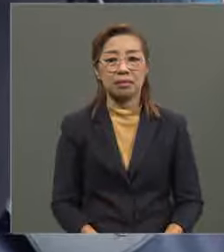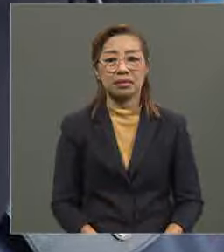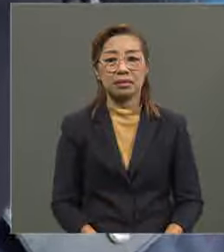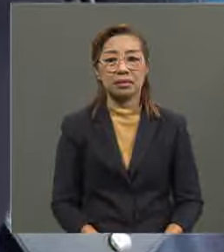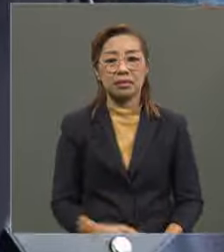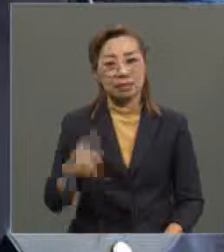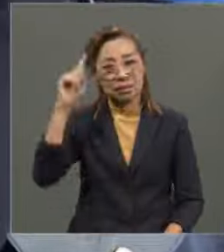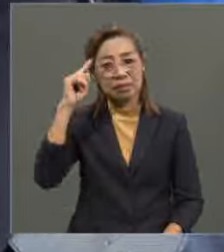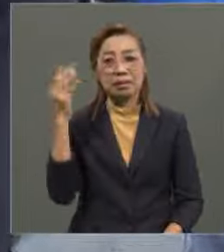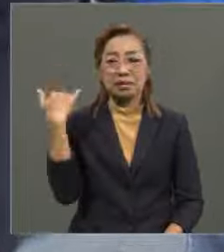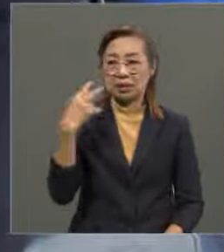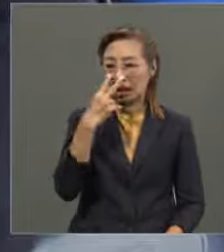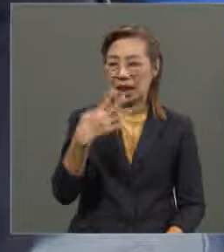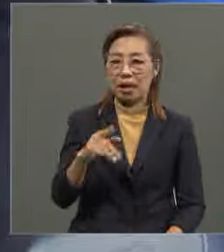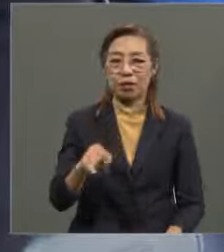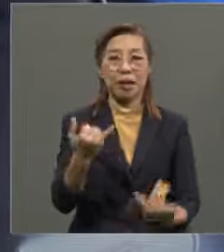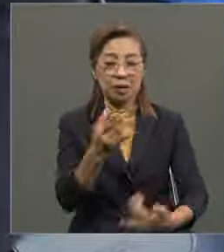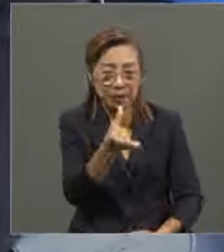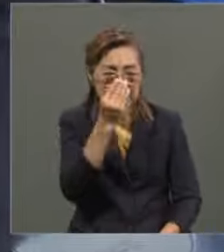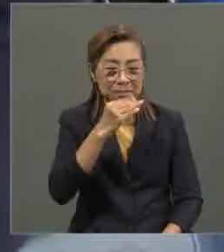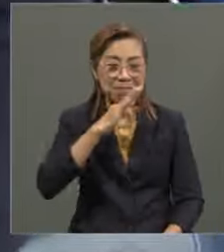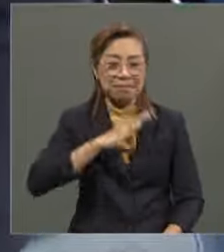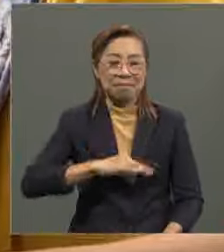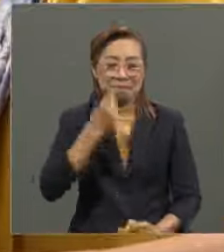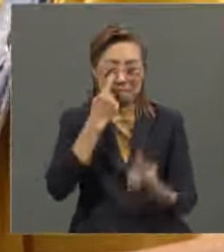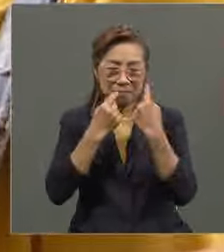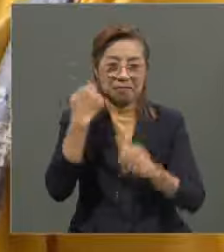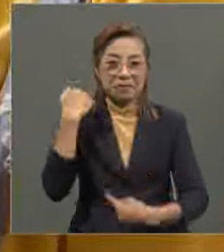คือรัชกาล น้ำตาไหลค่ะดีใจมาก ภาคภูมิ